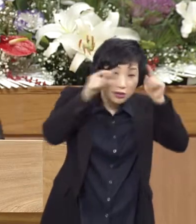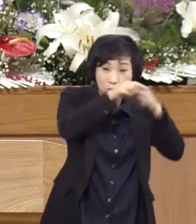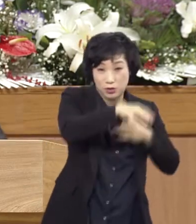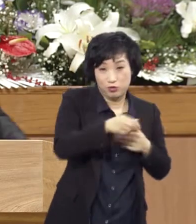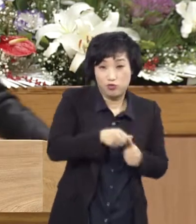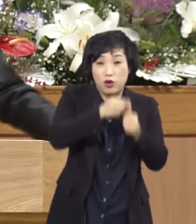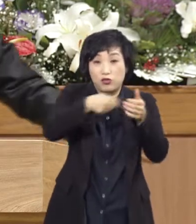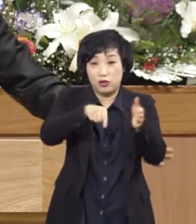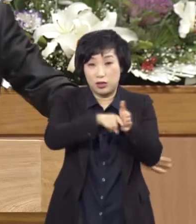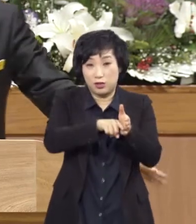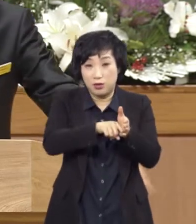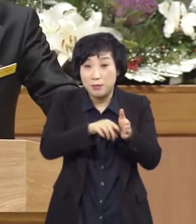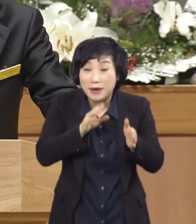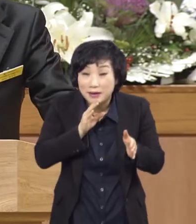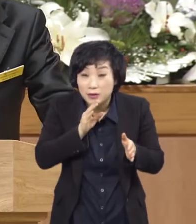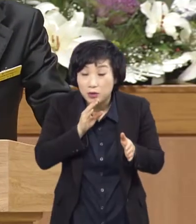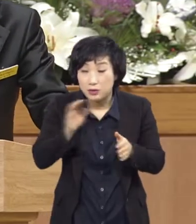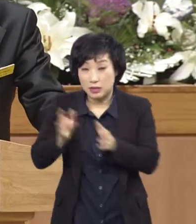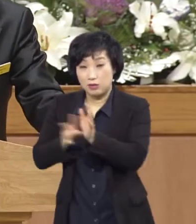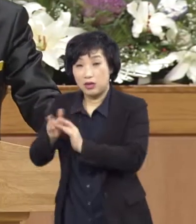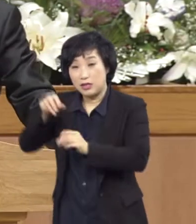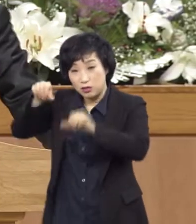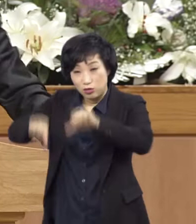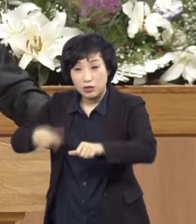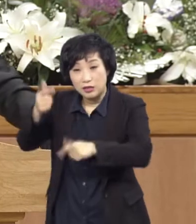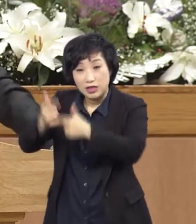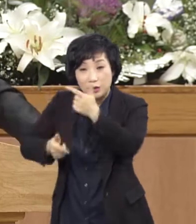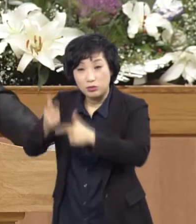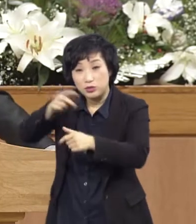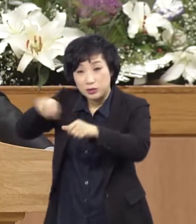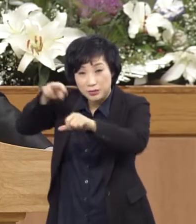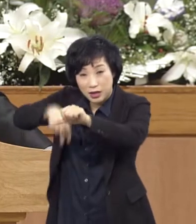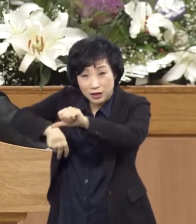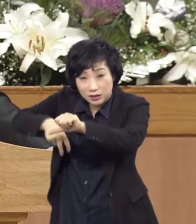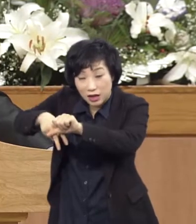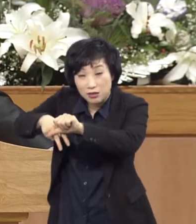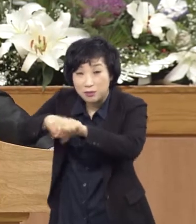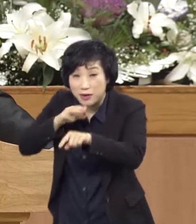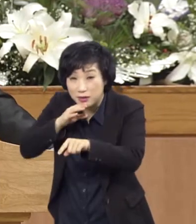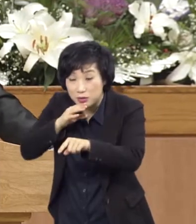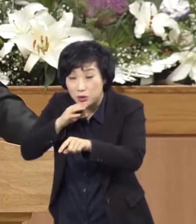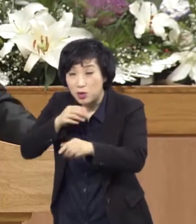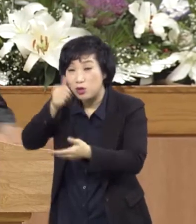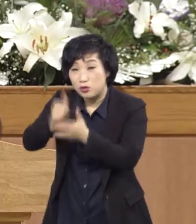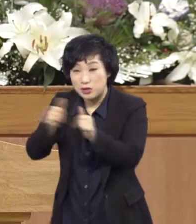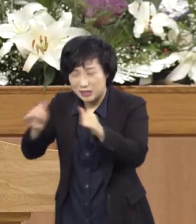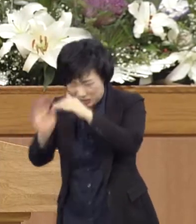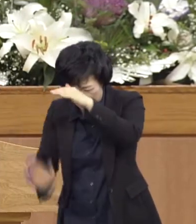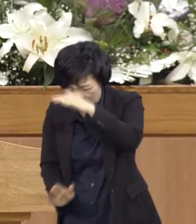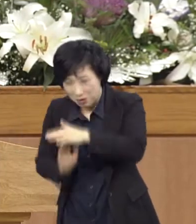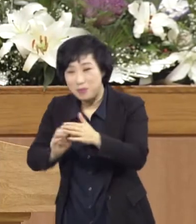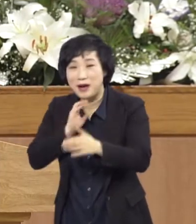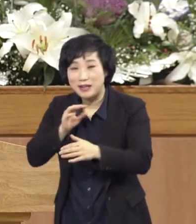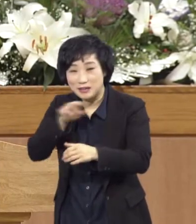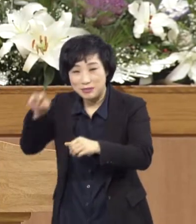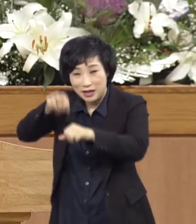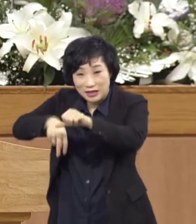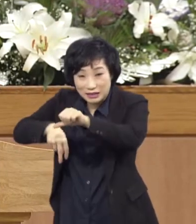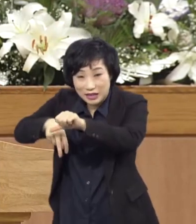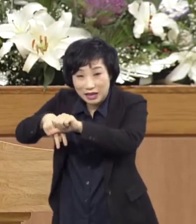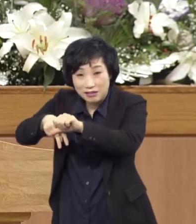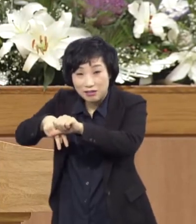이제 저주의 나무 십자가, 죄인 중에 죄인 괴수들만 달려 죽는 십자가에